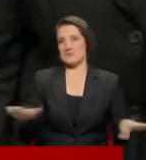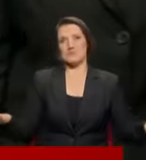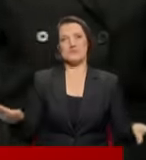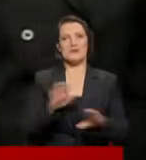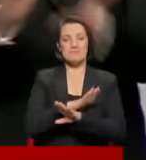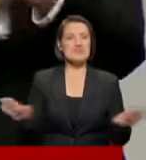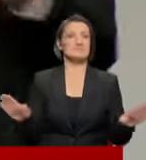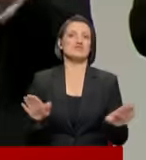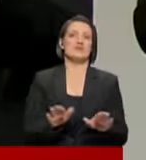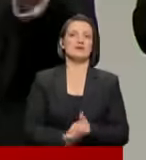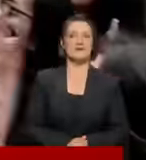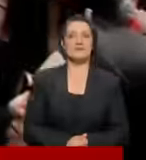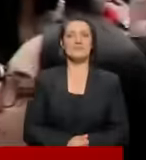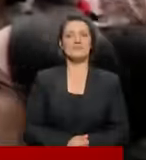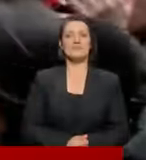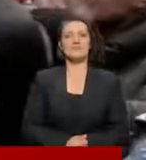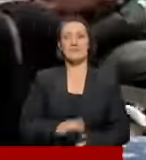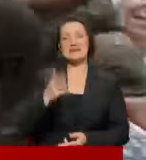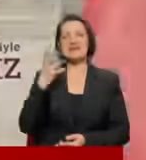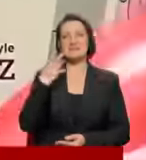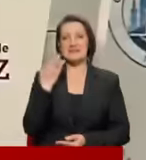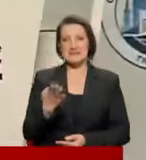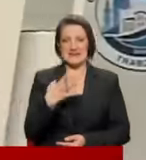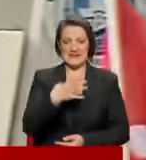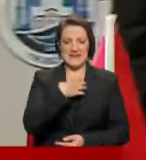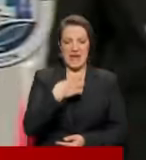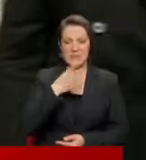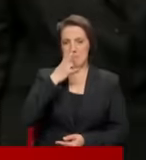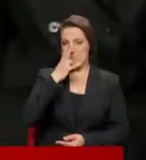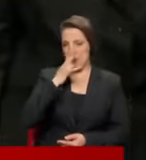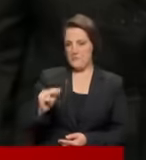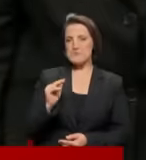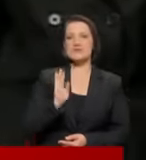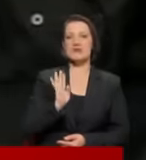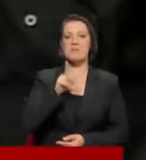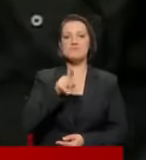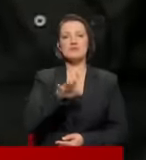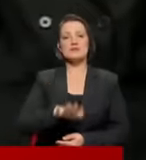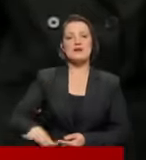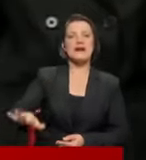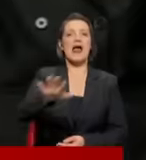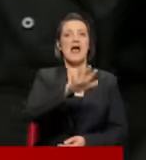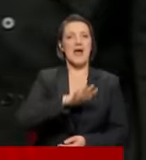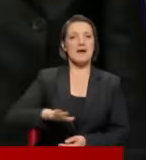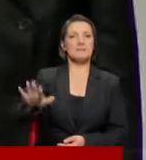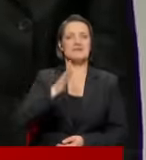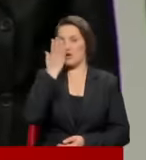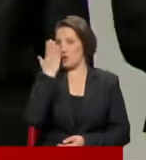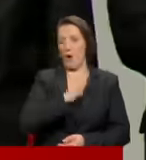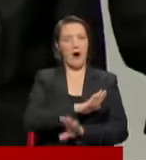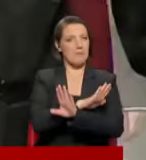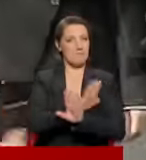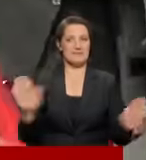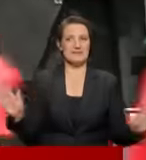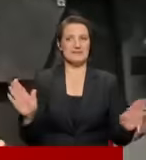bitmiştir, bitmiştir. Kibir, kendini beğenmişlik, bunların hepsi yok,